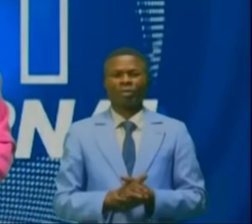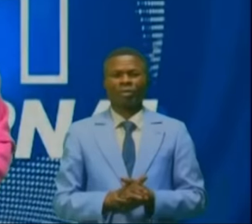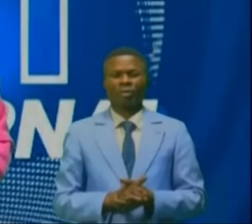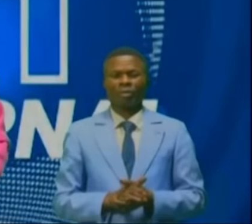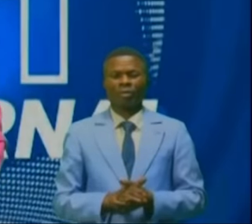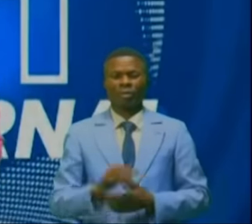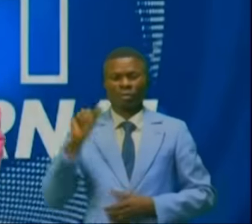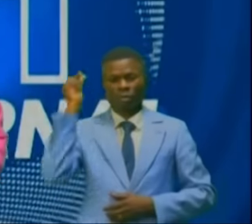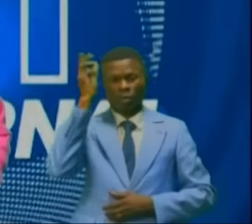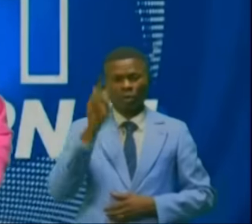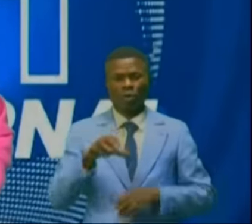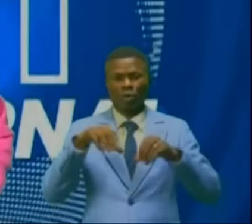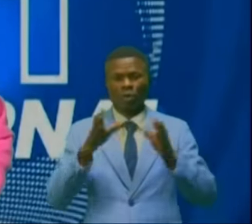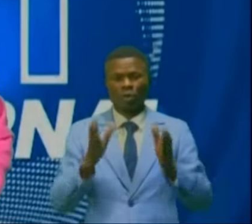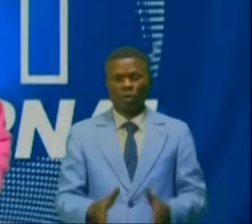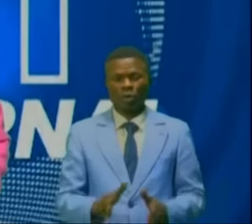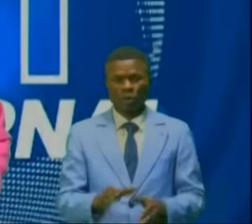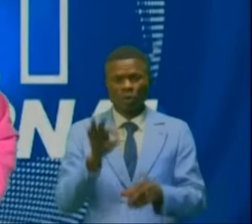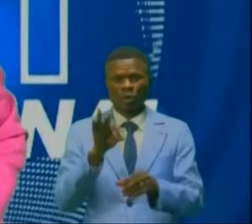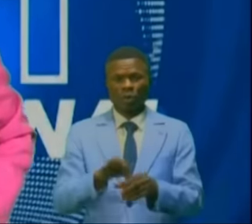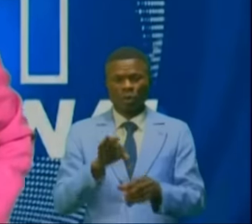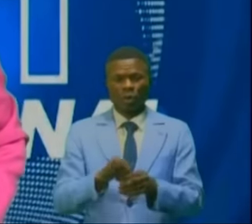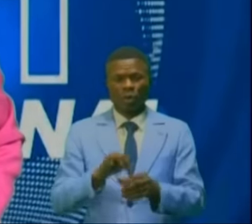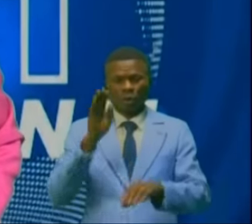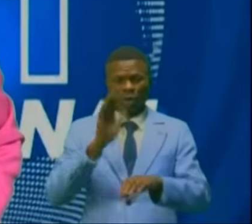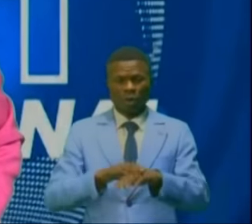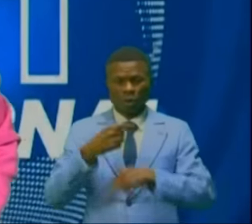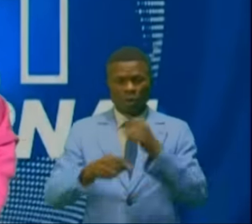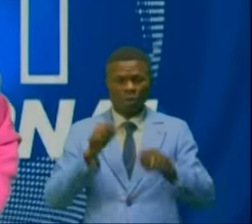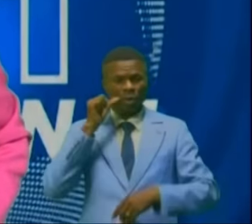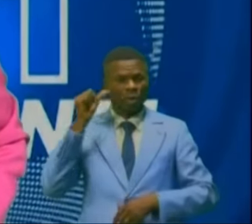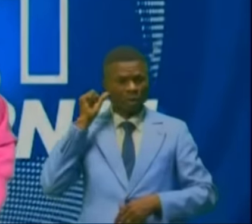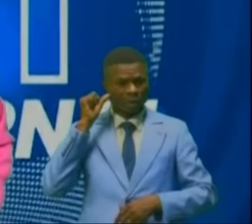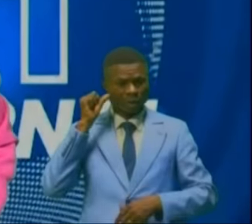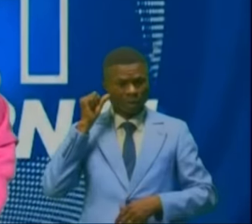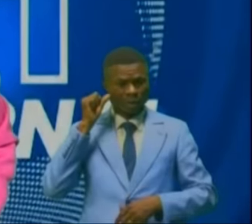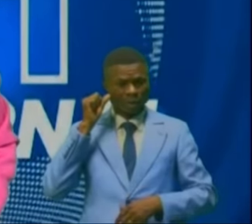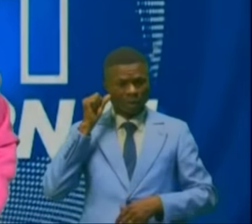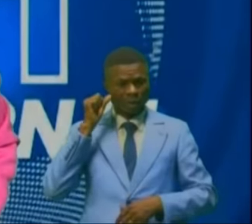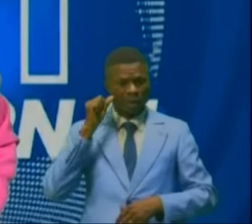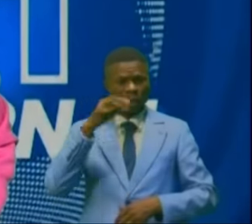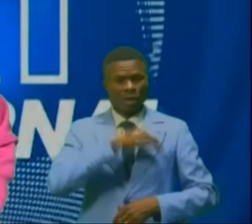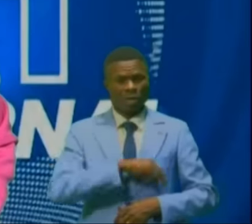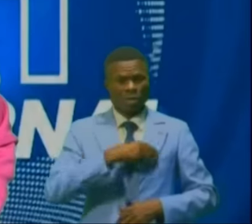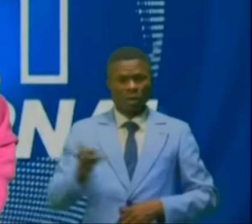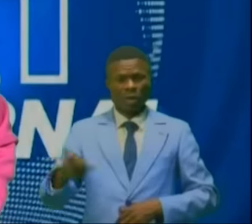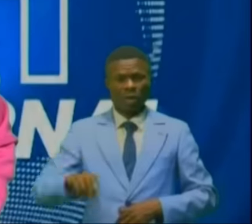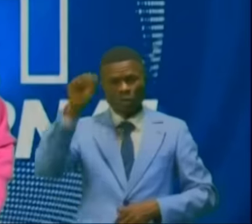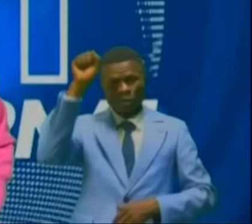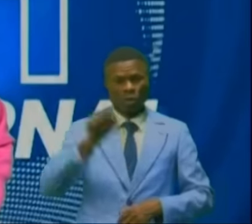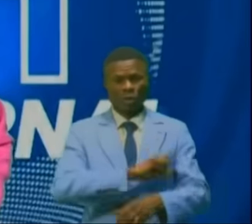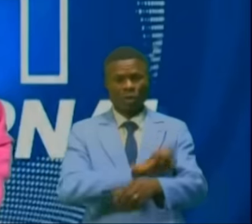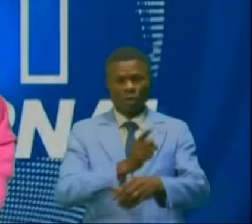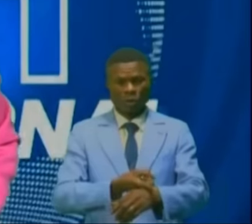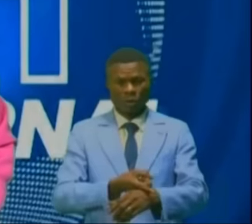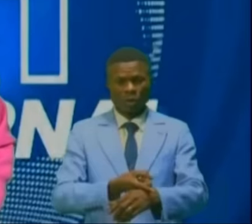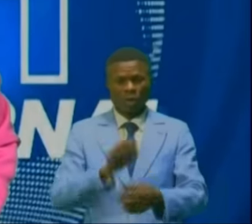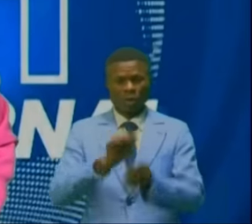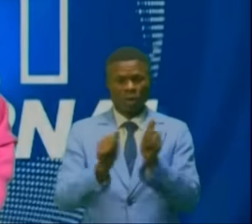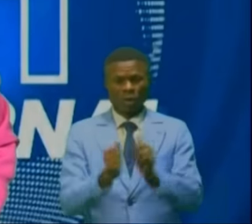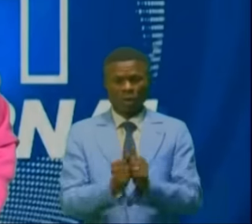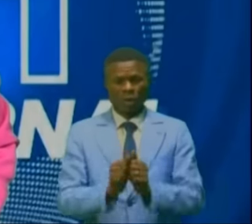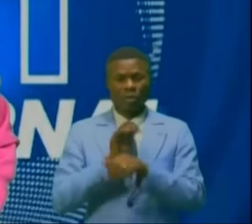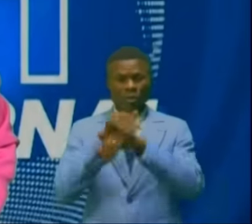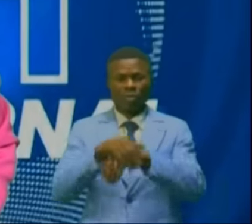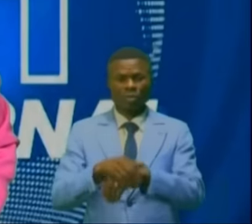Le gouvernement congolais et l'ONU ont entamé depuis quelques mois une mission dans la province du Sud-Kivu dans le cadre du